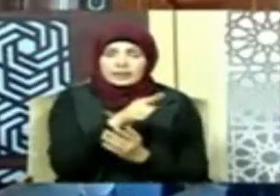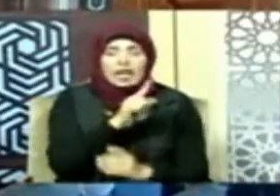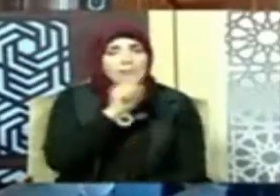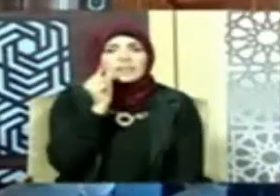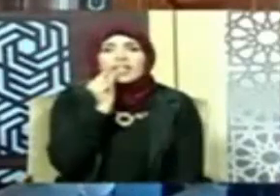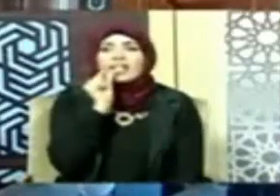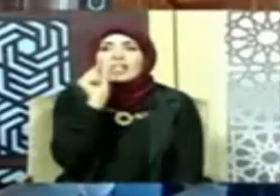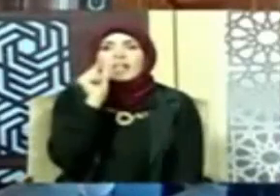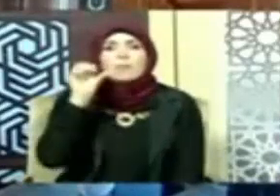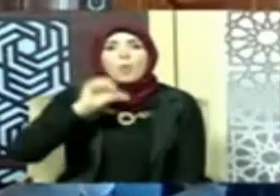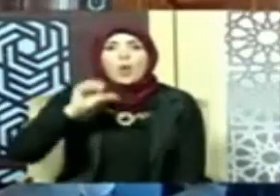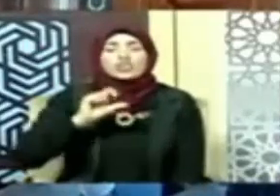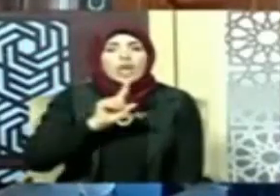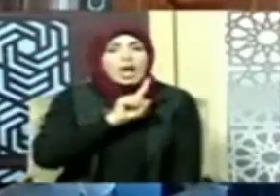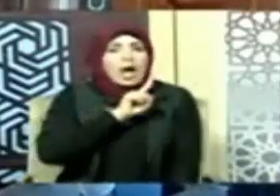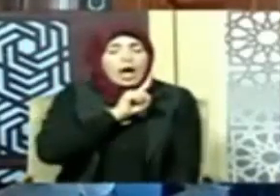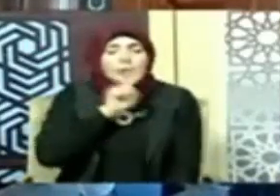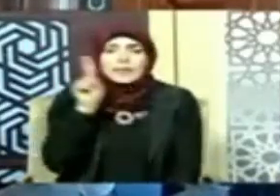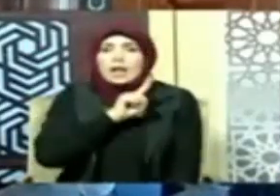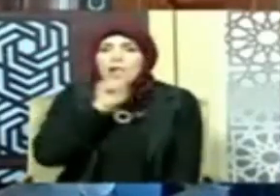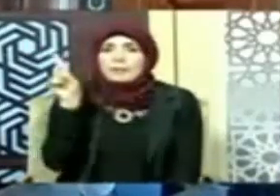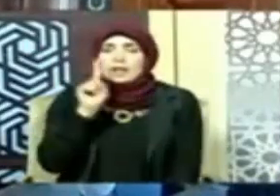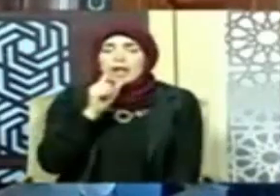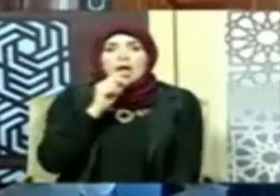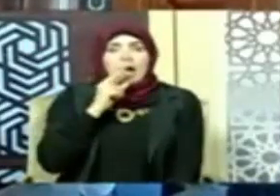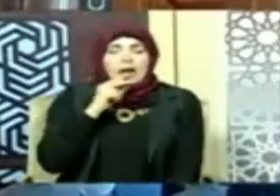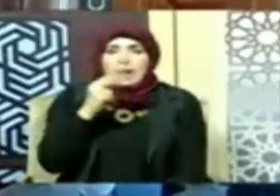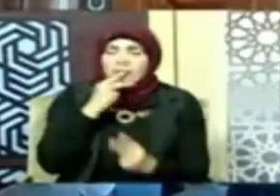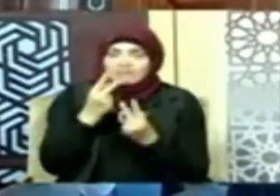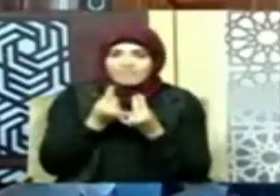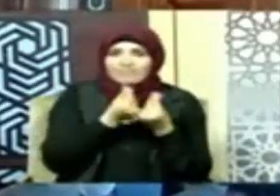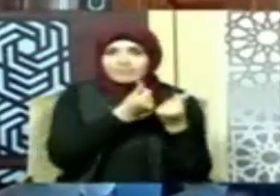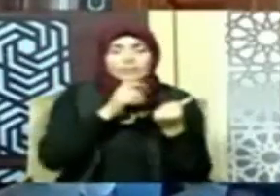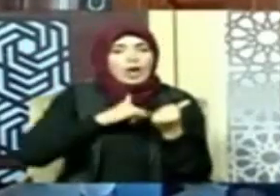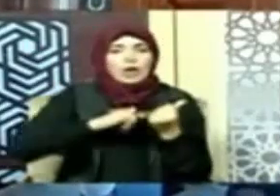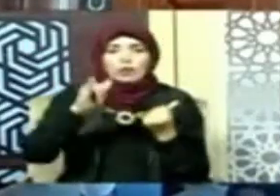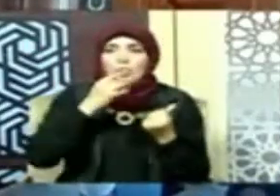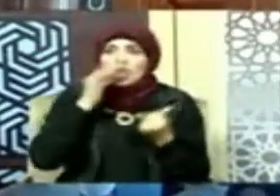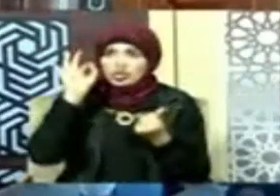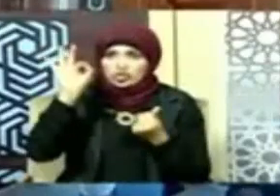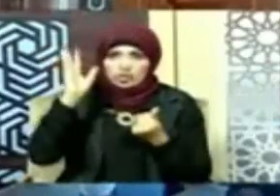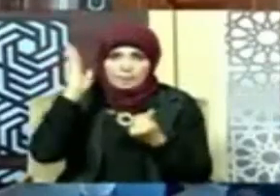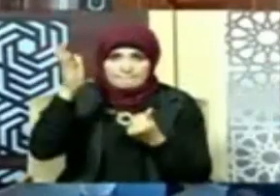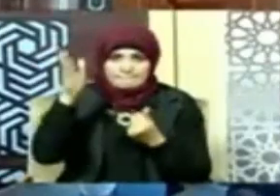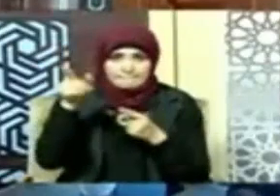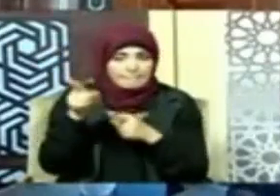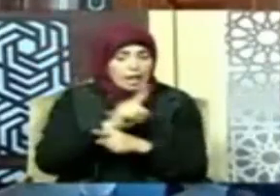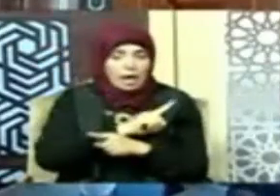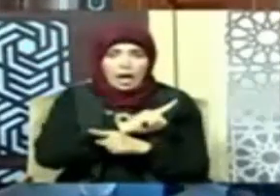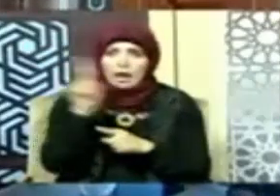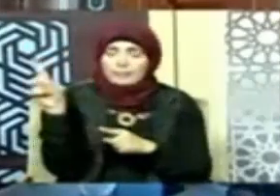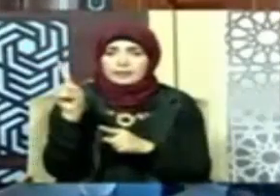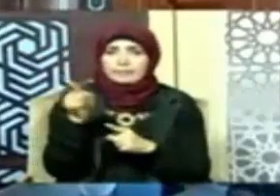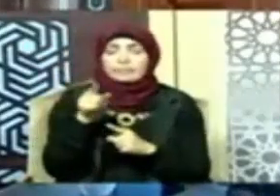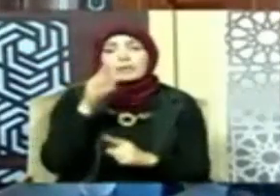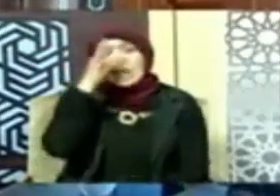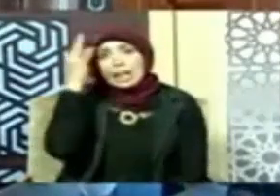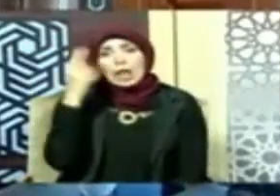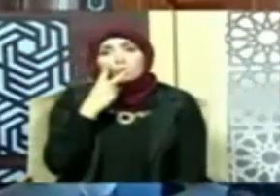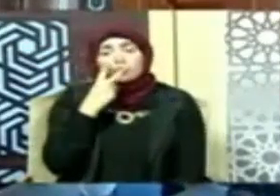فحش قط على الإطلاق. فالذي تجده بذيئا